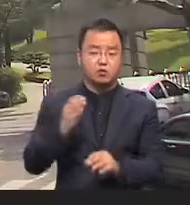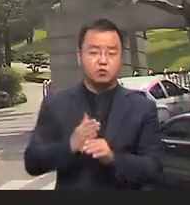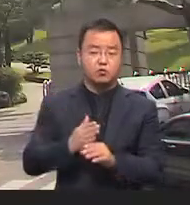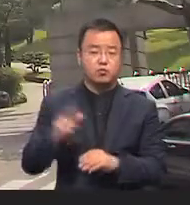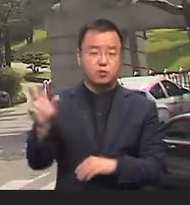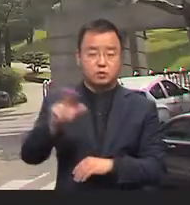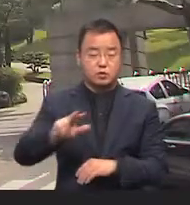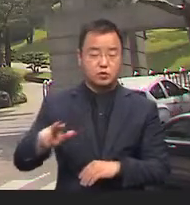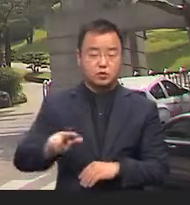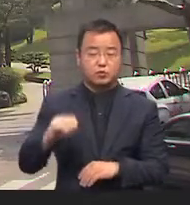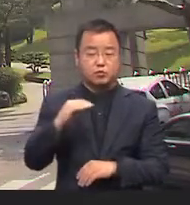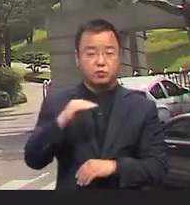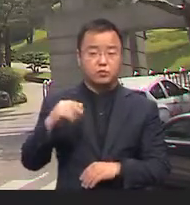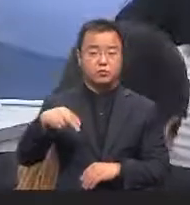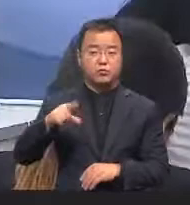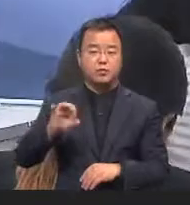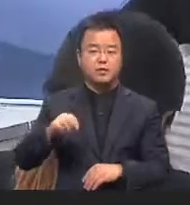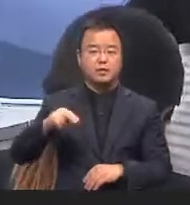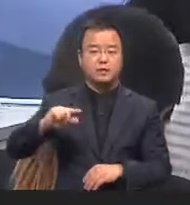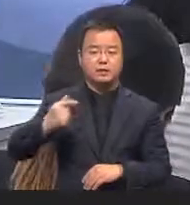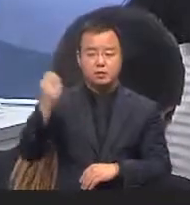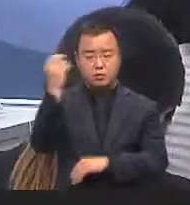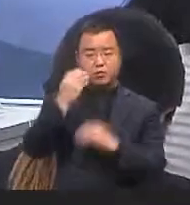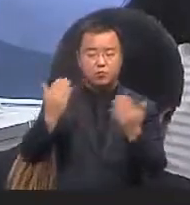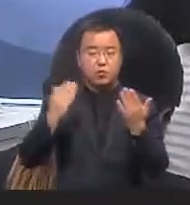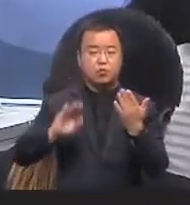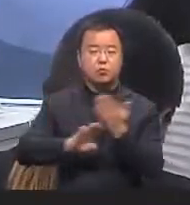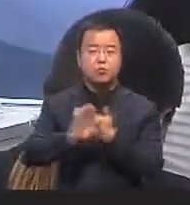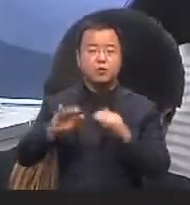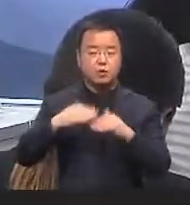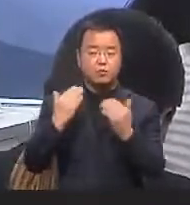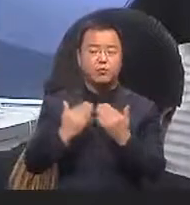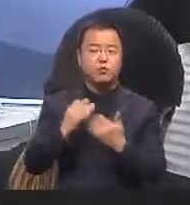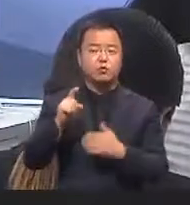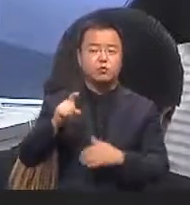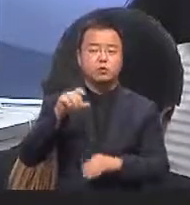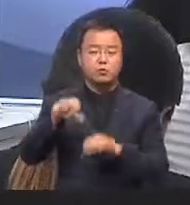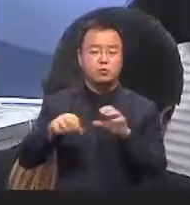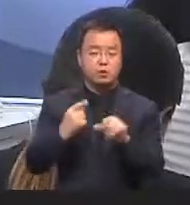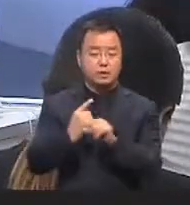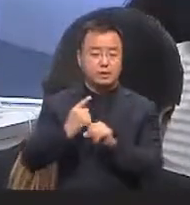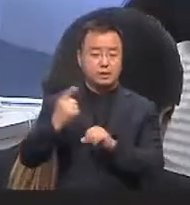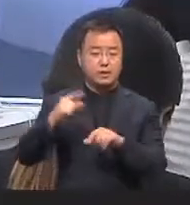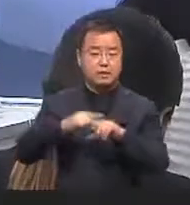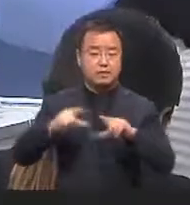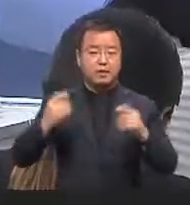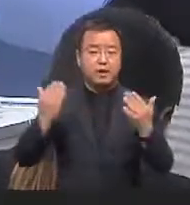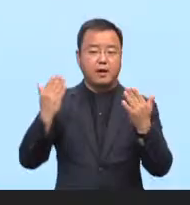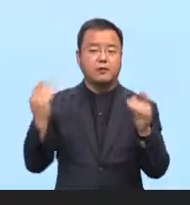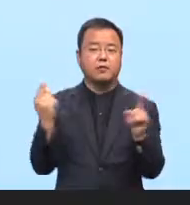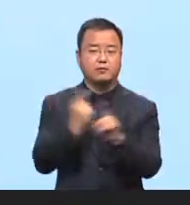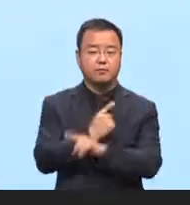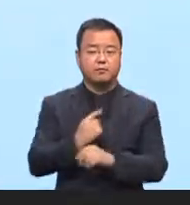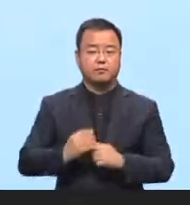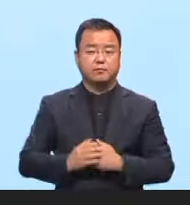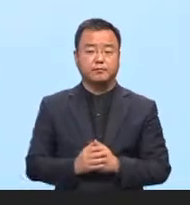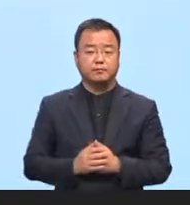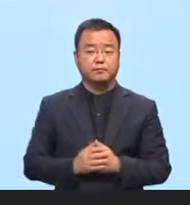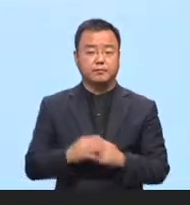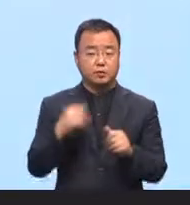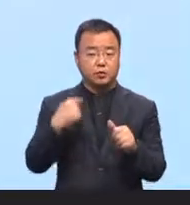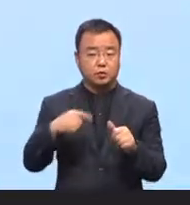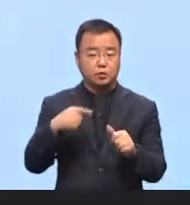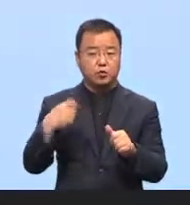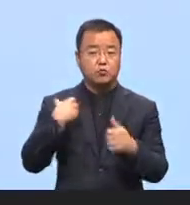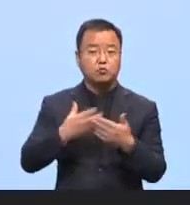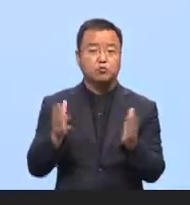자사고인 전북 상산고를 제외한 자사고 10곳은 모두 내년부터 일반고로 전환하게 됐습니다. 교육부는